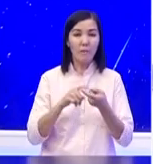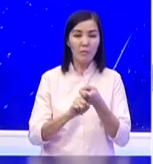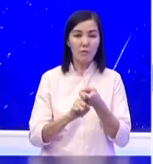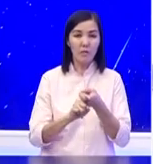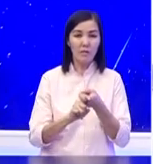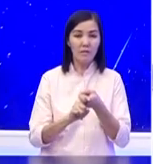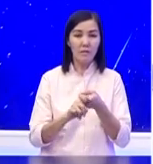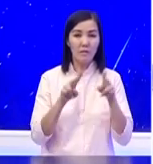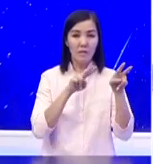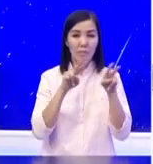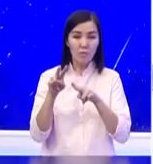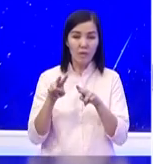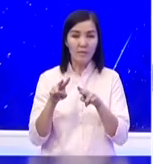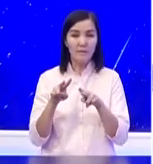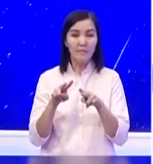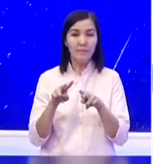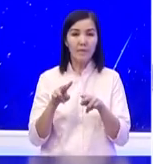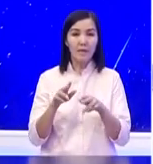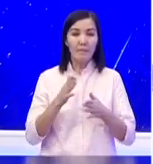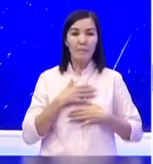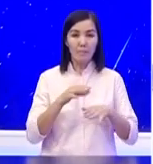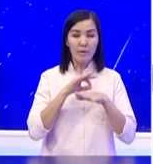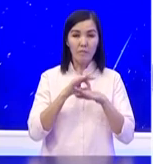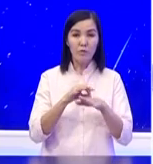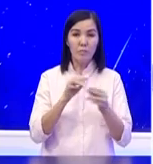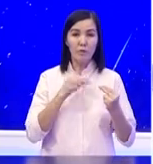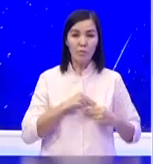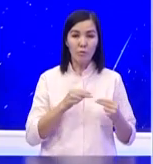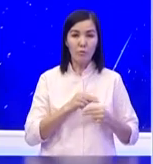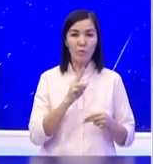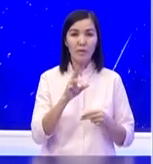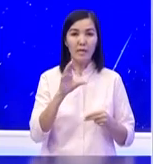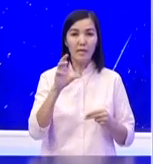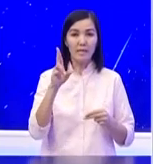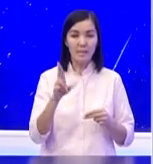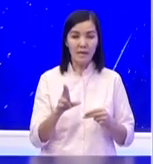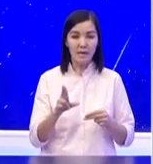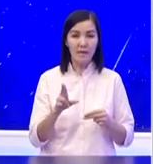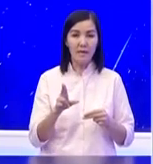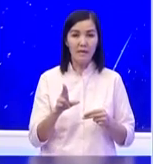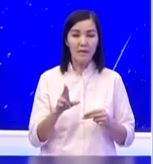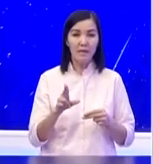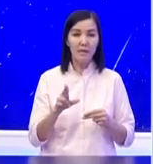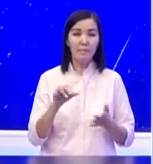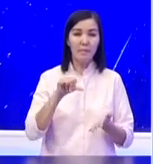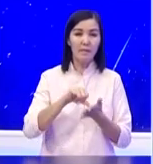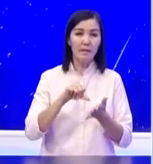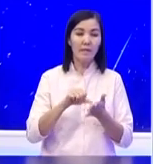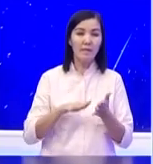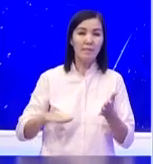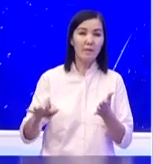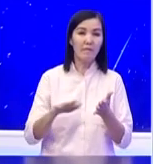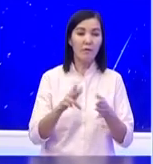дальнейшей деятельности. Также мы проводим работу с представителями КСК и представителями дворов. Камеры